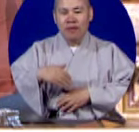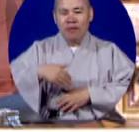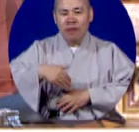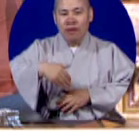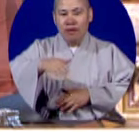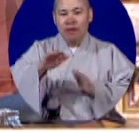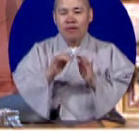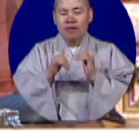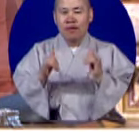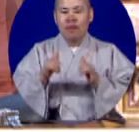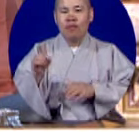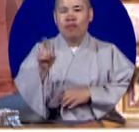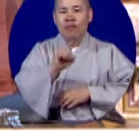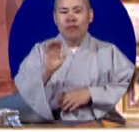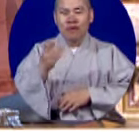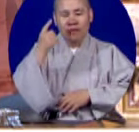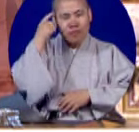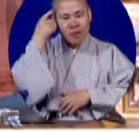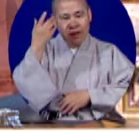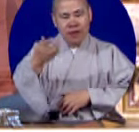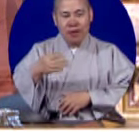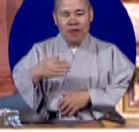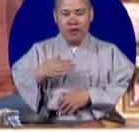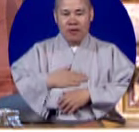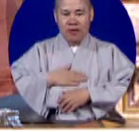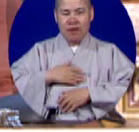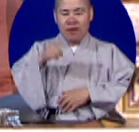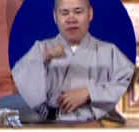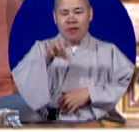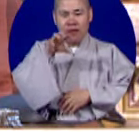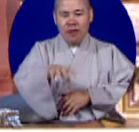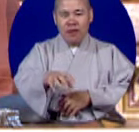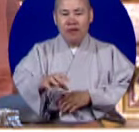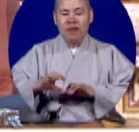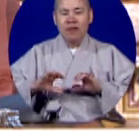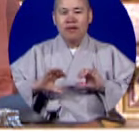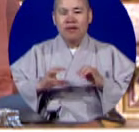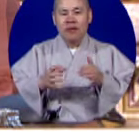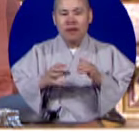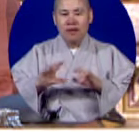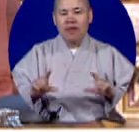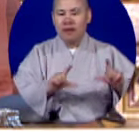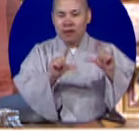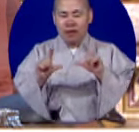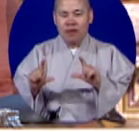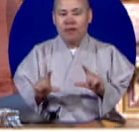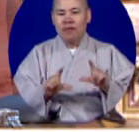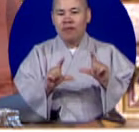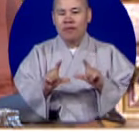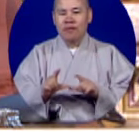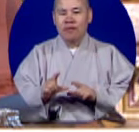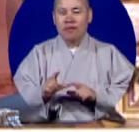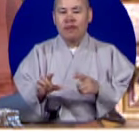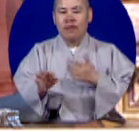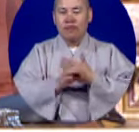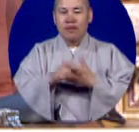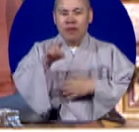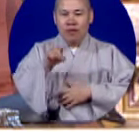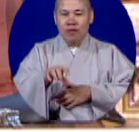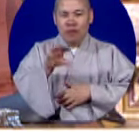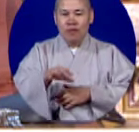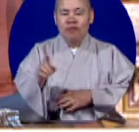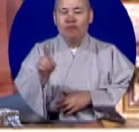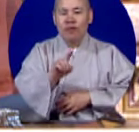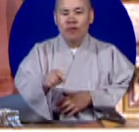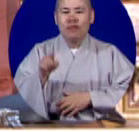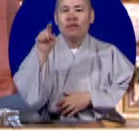가는 사람은 어떻게 되냐? 이 세상에 있는 거죠. 차안 이 세상에 있는 거죠. 그러면 이 세상은 뭐고 저